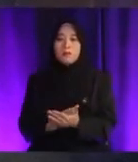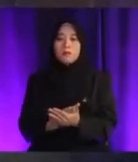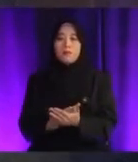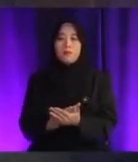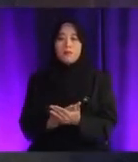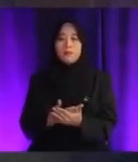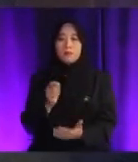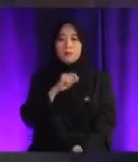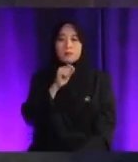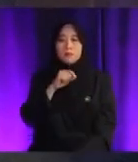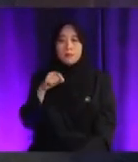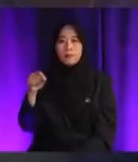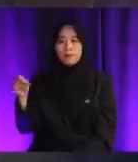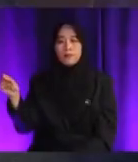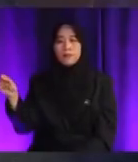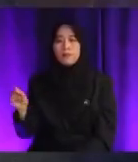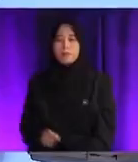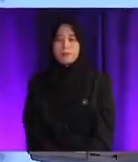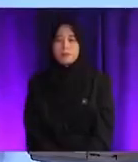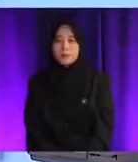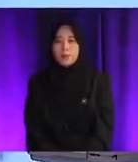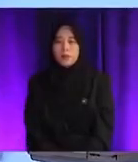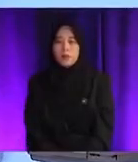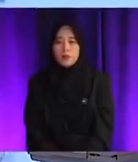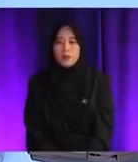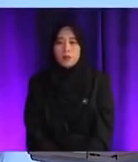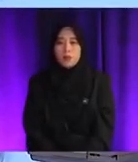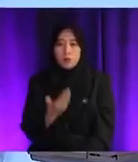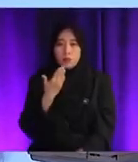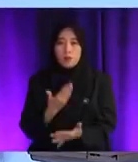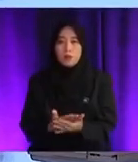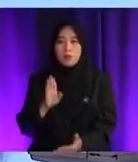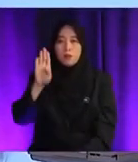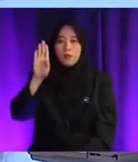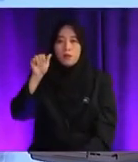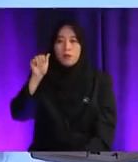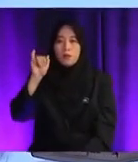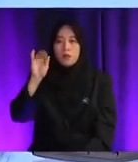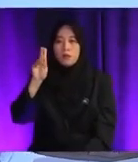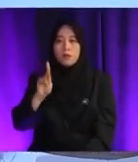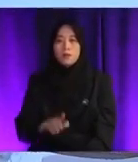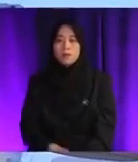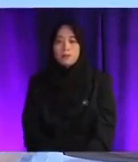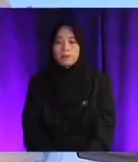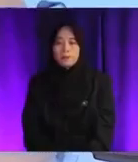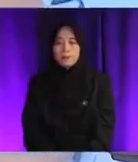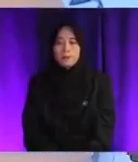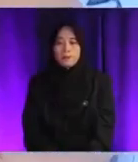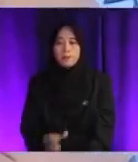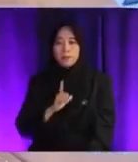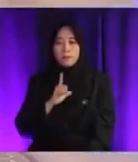Tulis. Betul. Okey. Dalam keadaan baik. Okey, laras